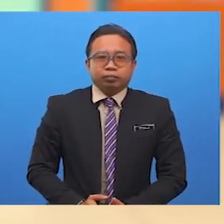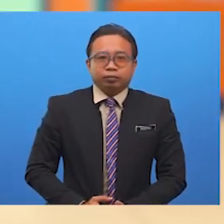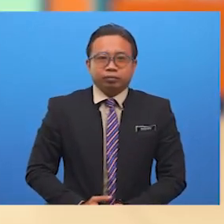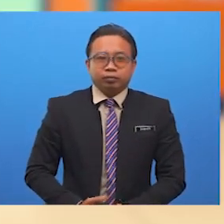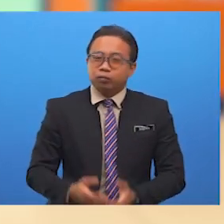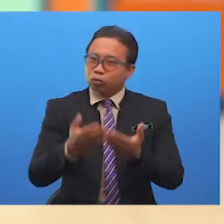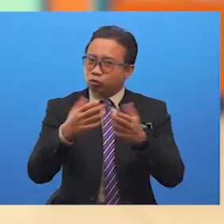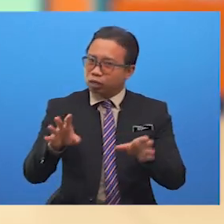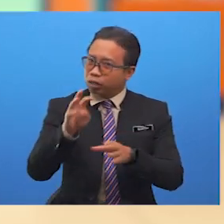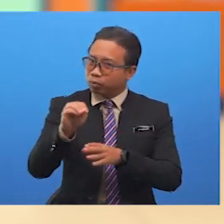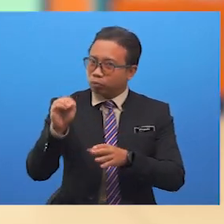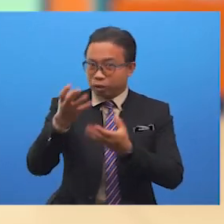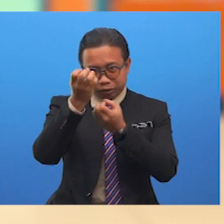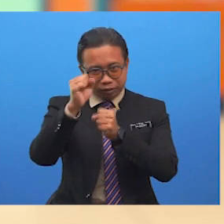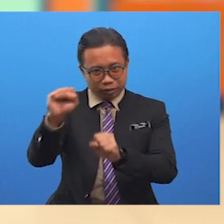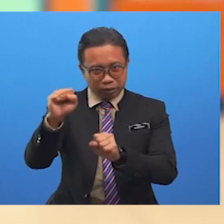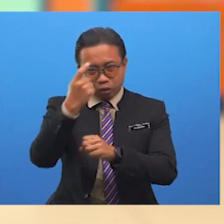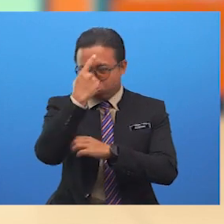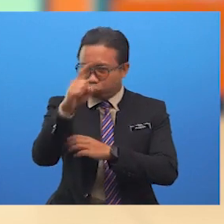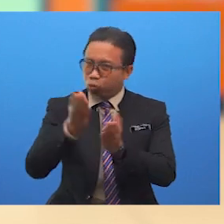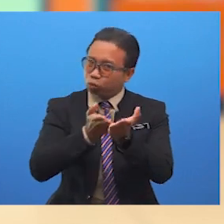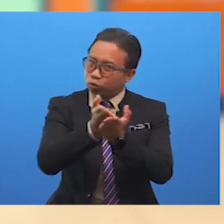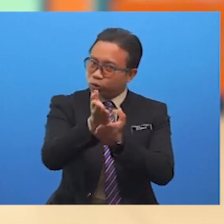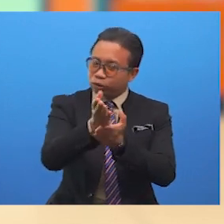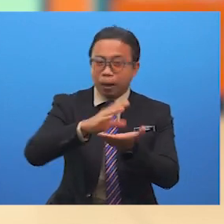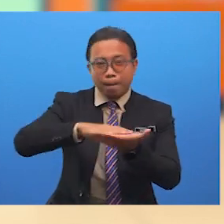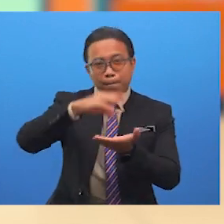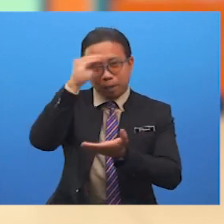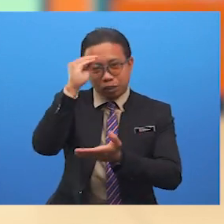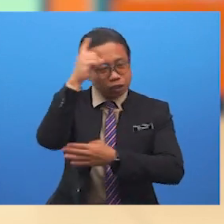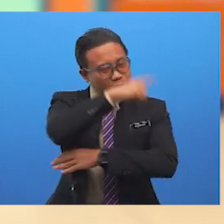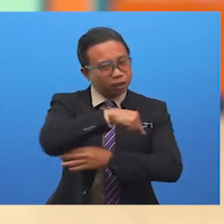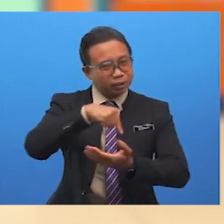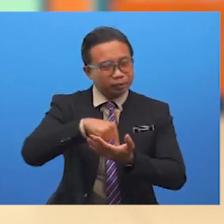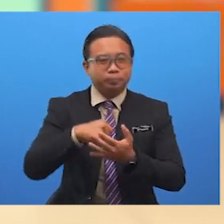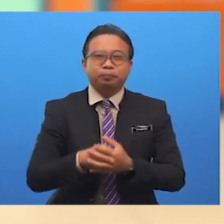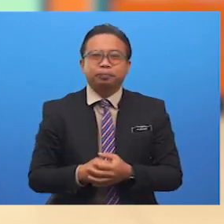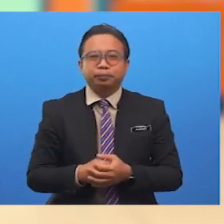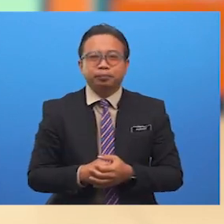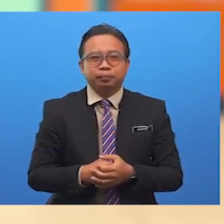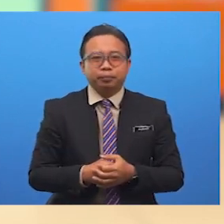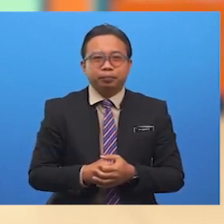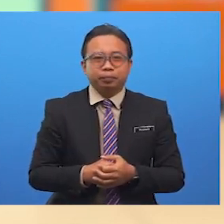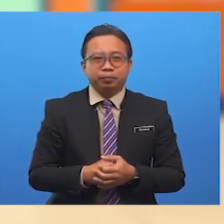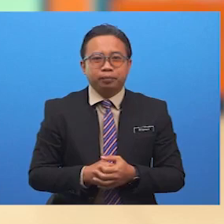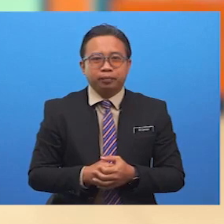sudah murid-murid bersedia untuk meneruskan pembelajaran pada hari ini